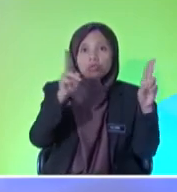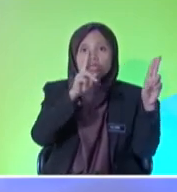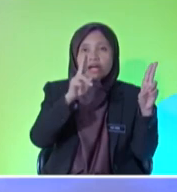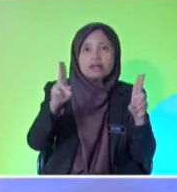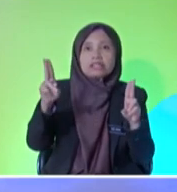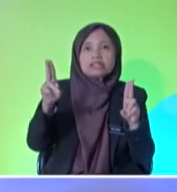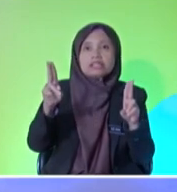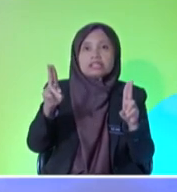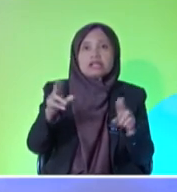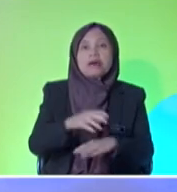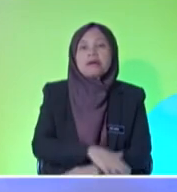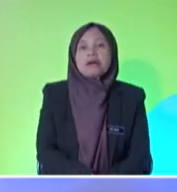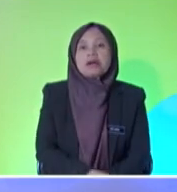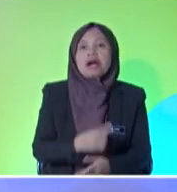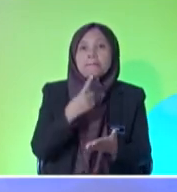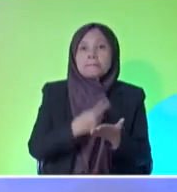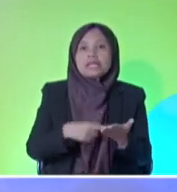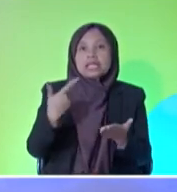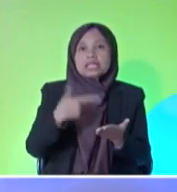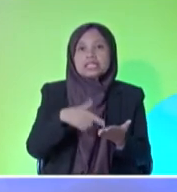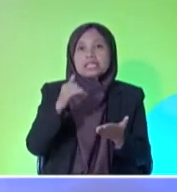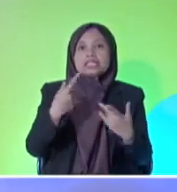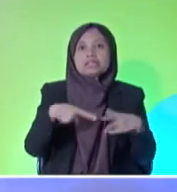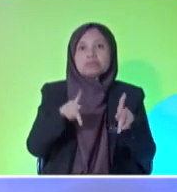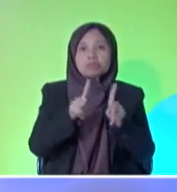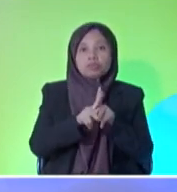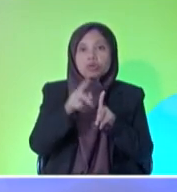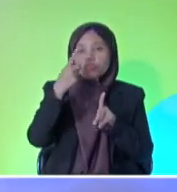ada daun apus semua diperlukan apa untuk membesar